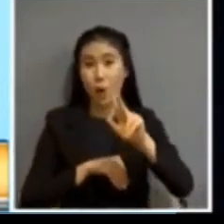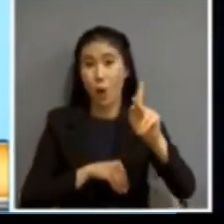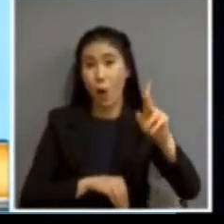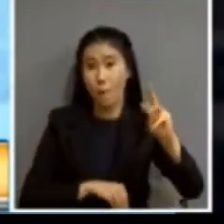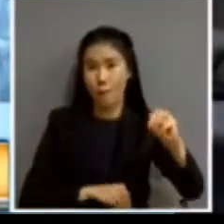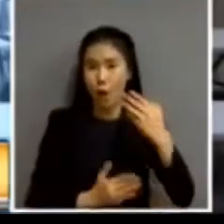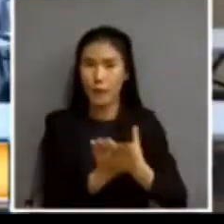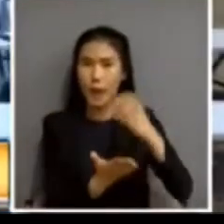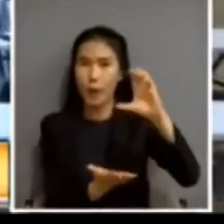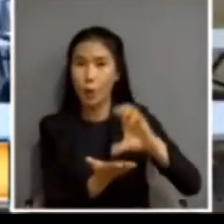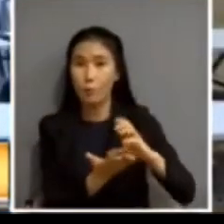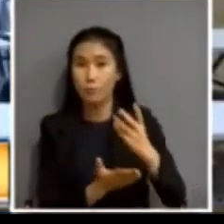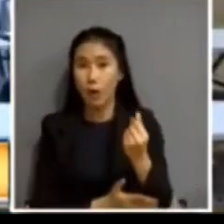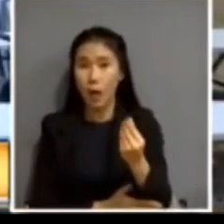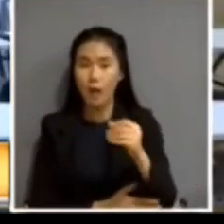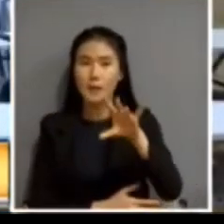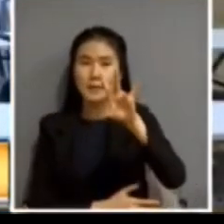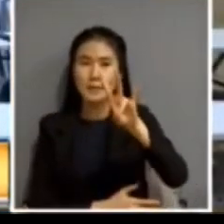ช้เงินงบประมาณ